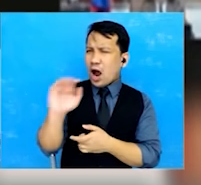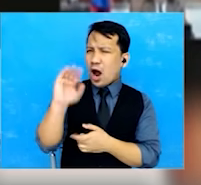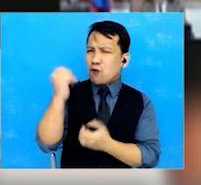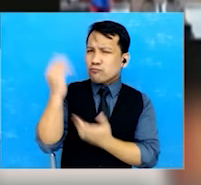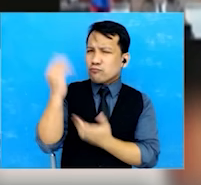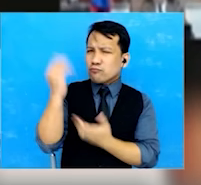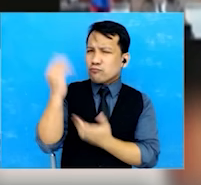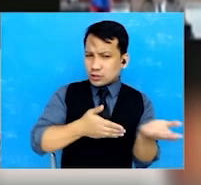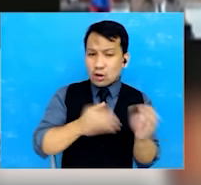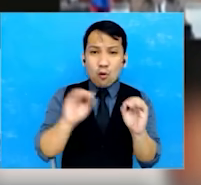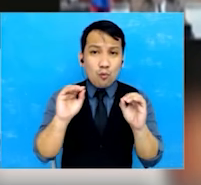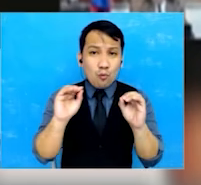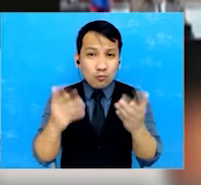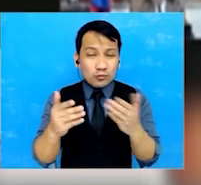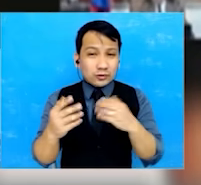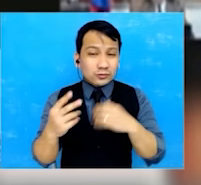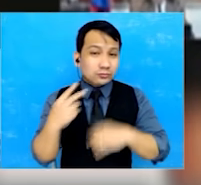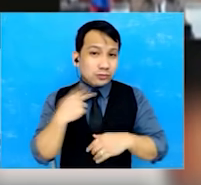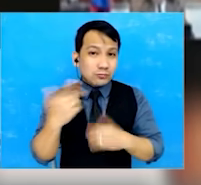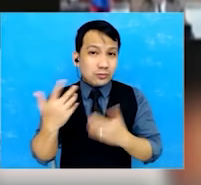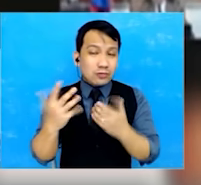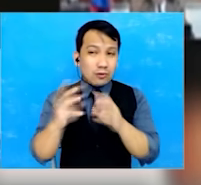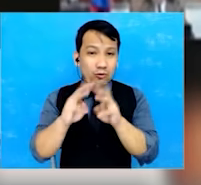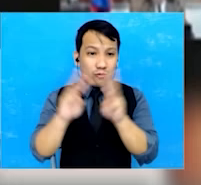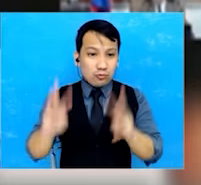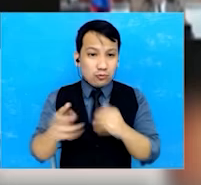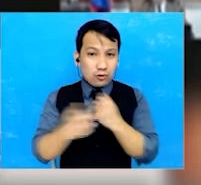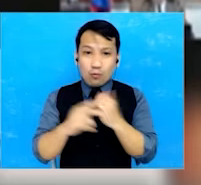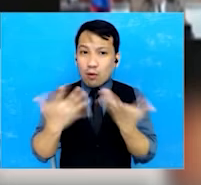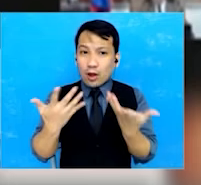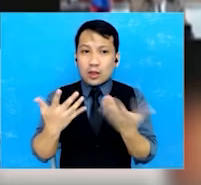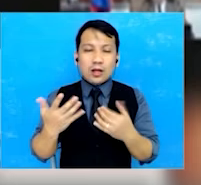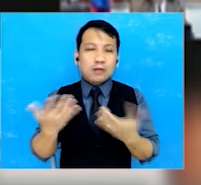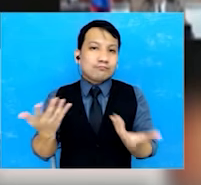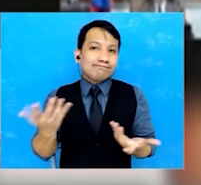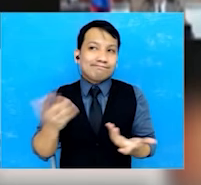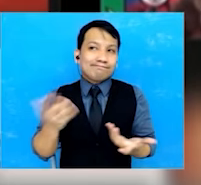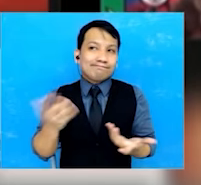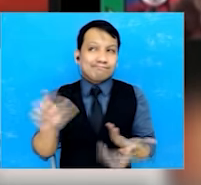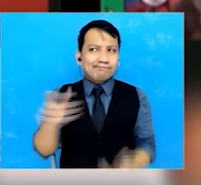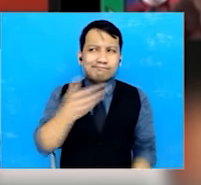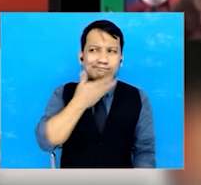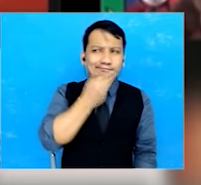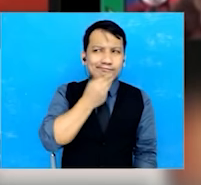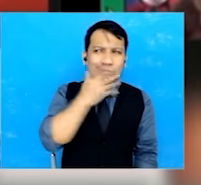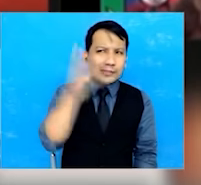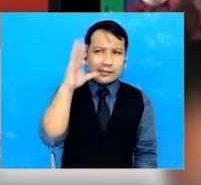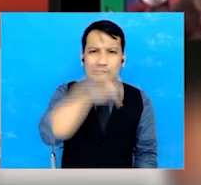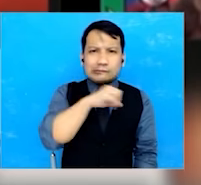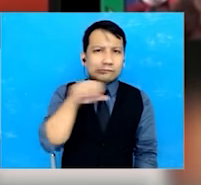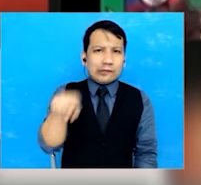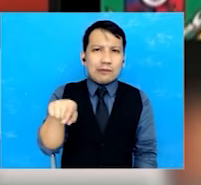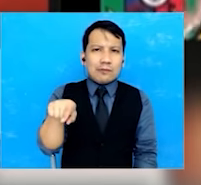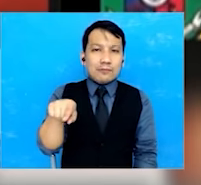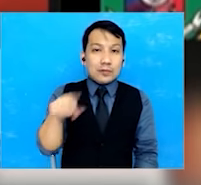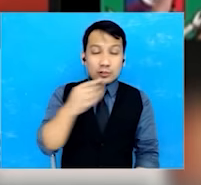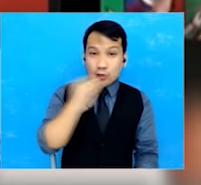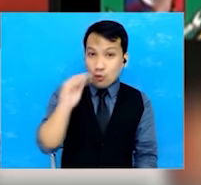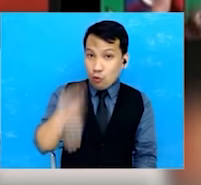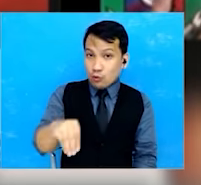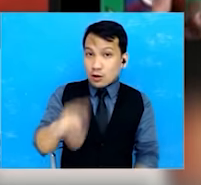gayong wala namang stock sa warehouse ang Parmalee? Hindi ka panipaniwala yung sinasabi mo na nag-order na March